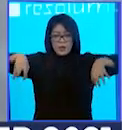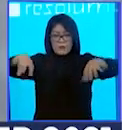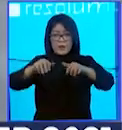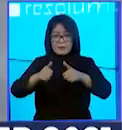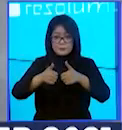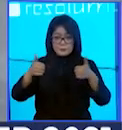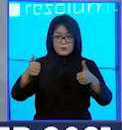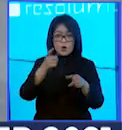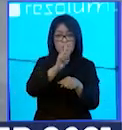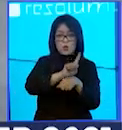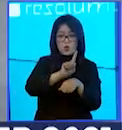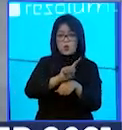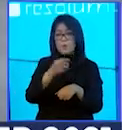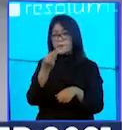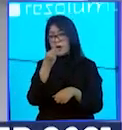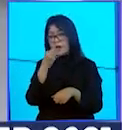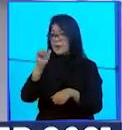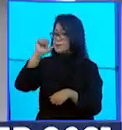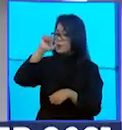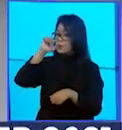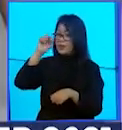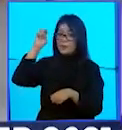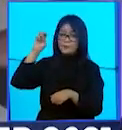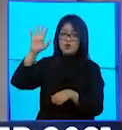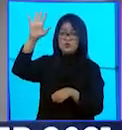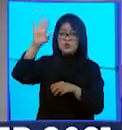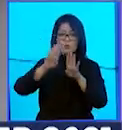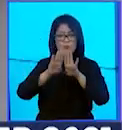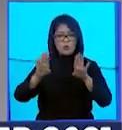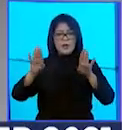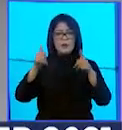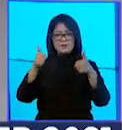makanan minuman dalam bioskop dibuka di wilayah PPKM level 1 hingga 3.